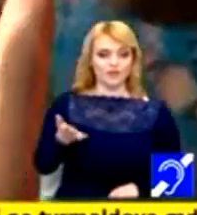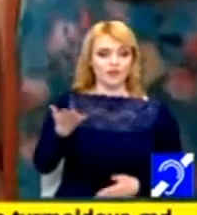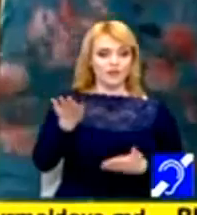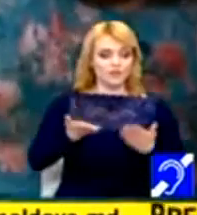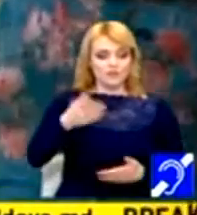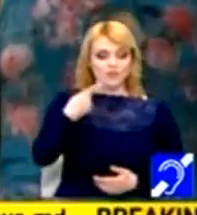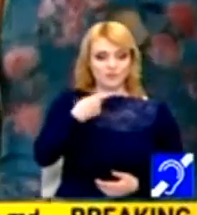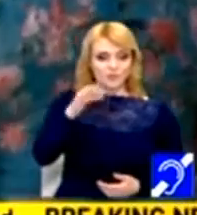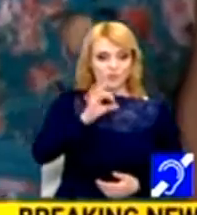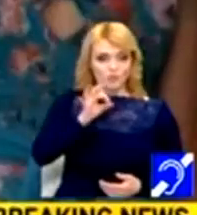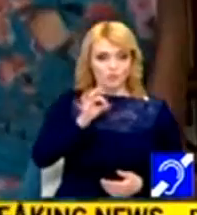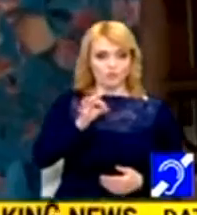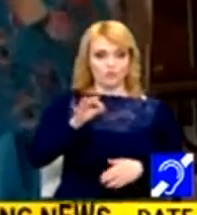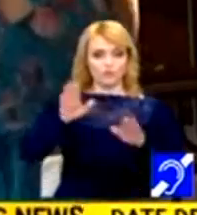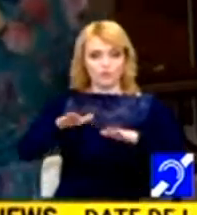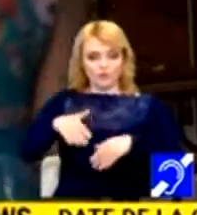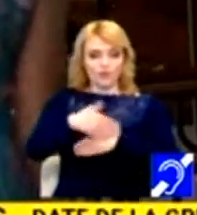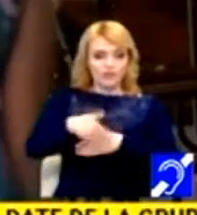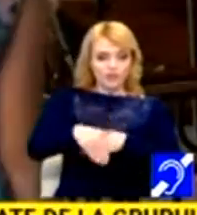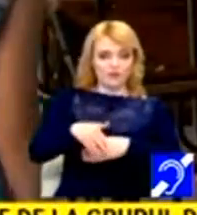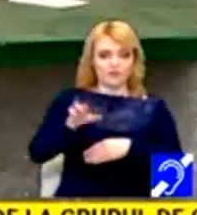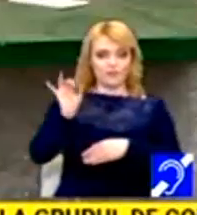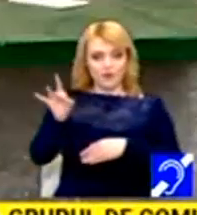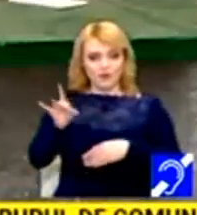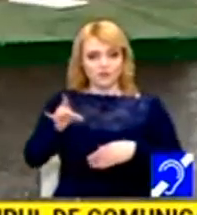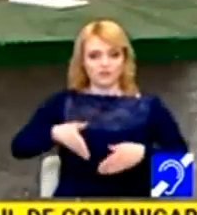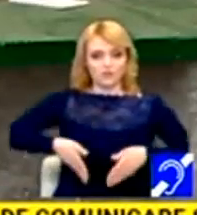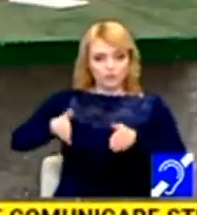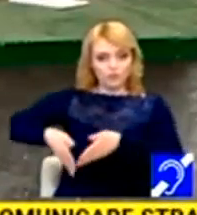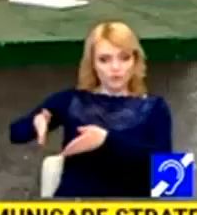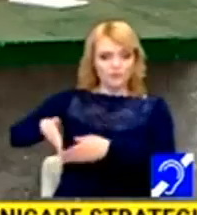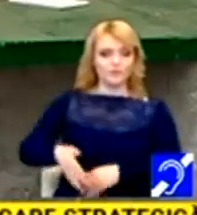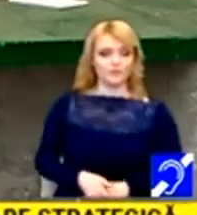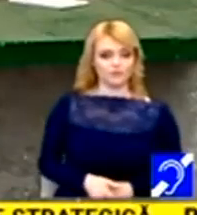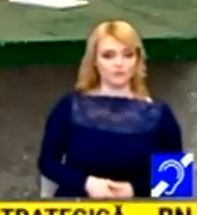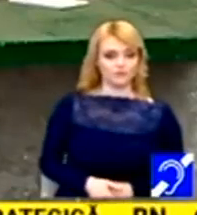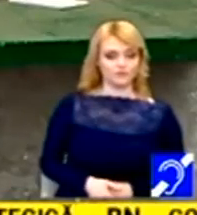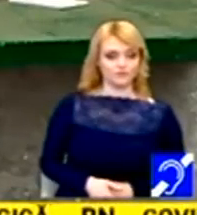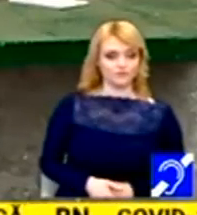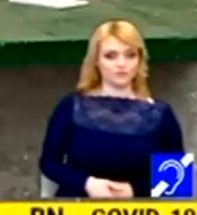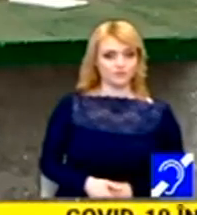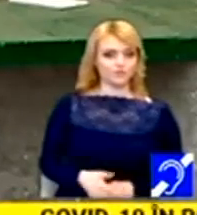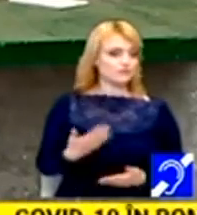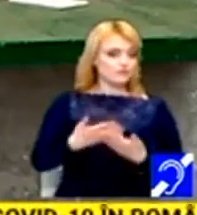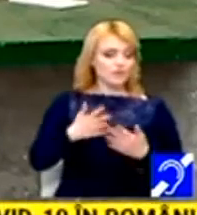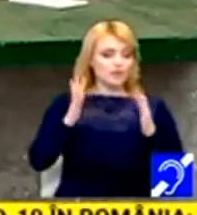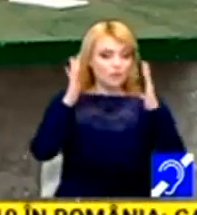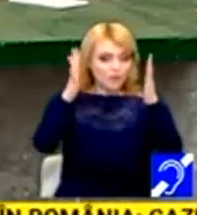dacă vorbim de scoaruri sau străzi pietonale sau același parc Pușkin